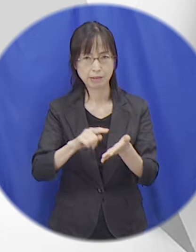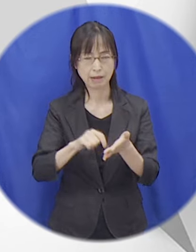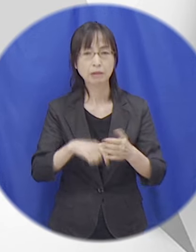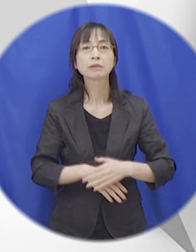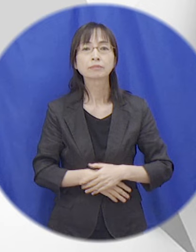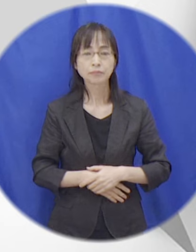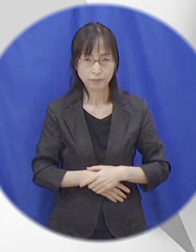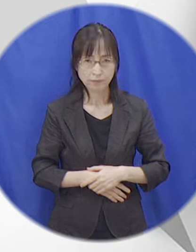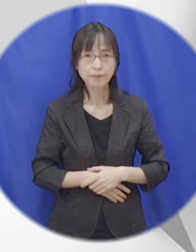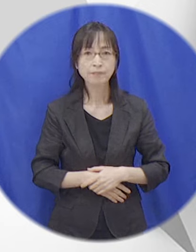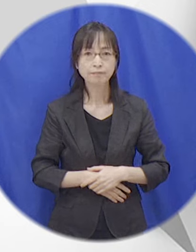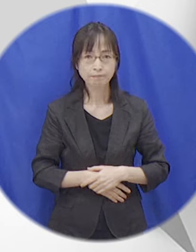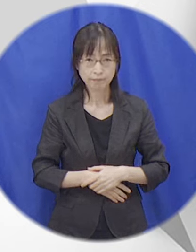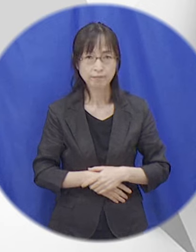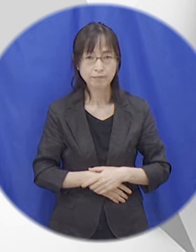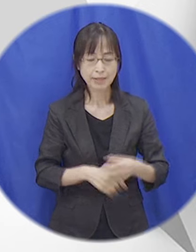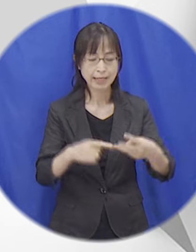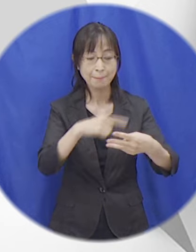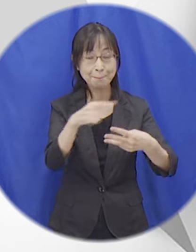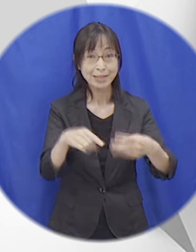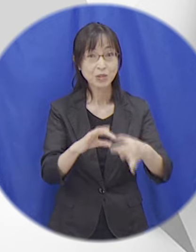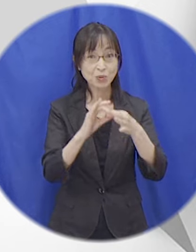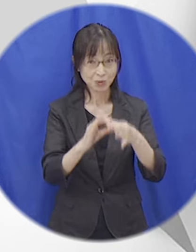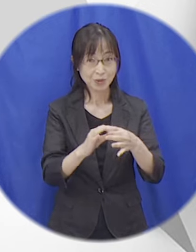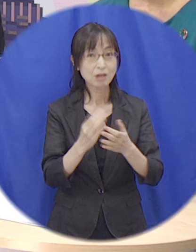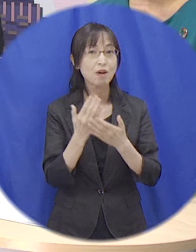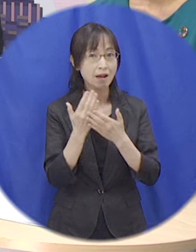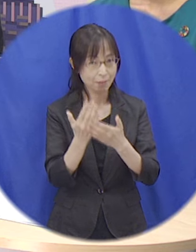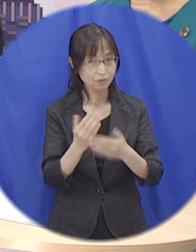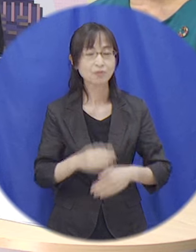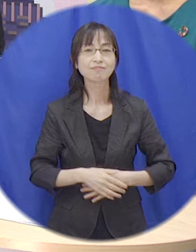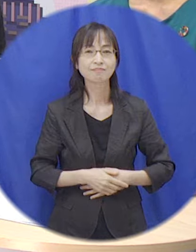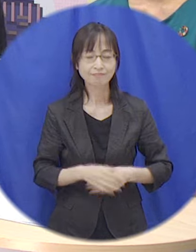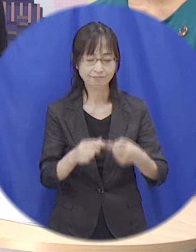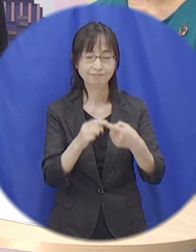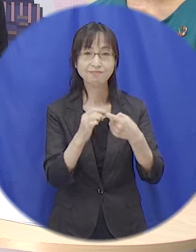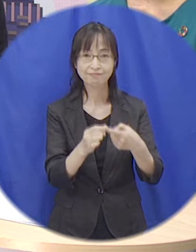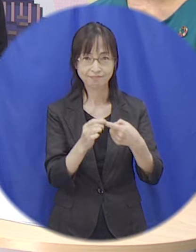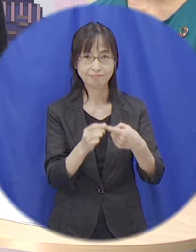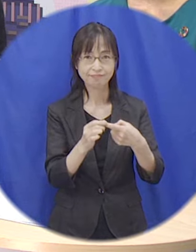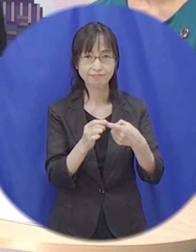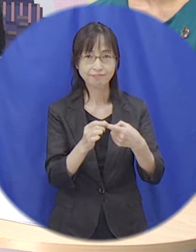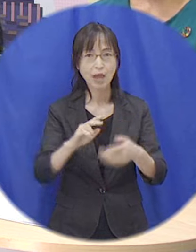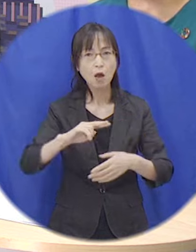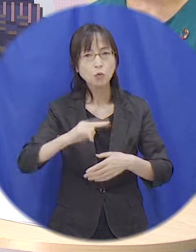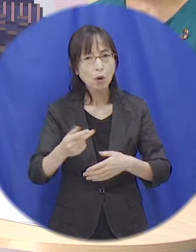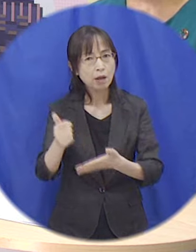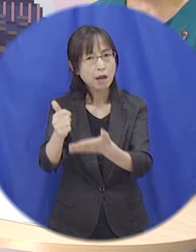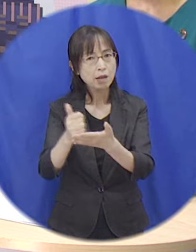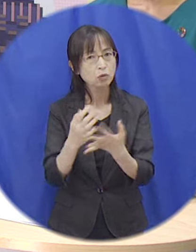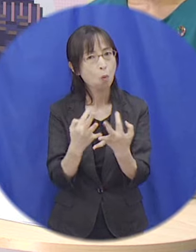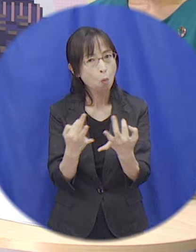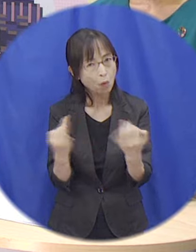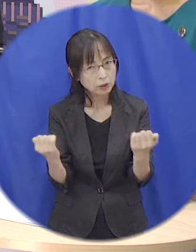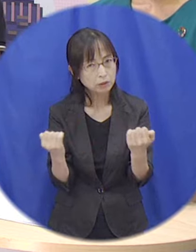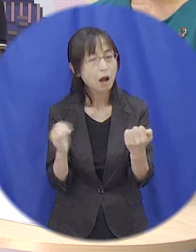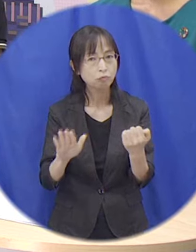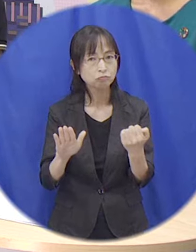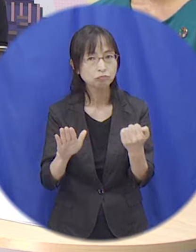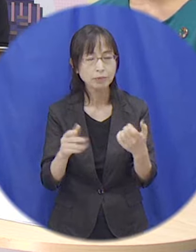い、ではこの3つについて、ね、伺っていきます。1つ目、乗り換え客が多いとあります。